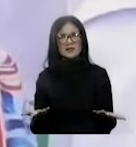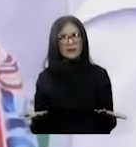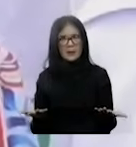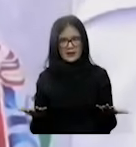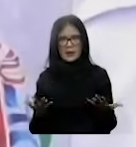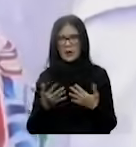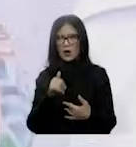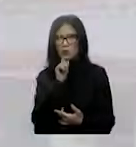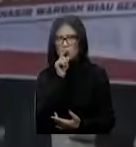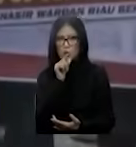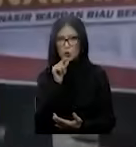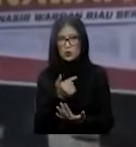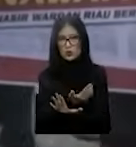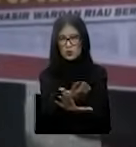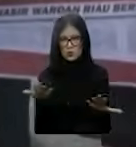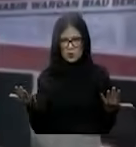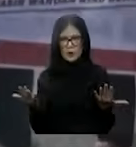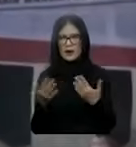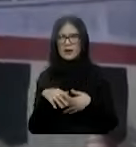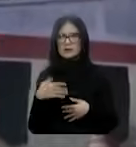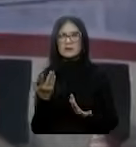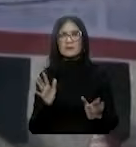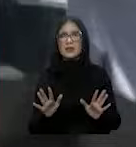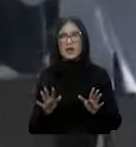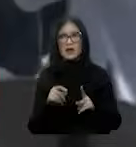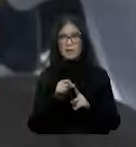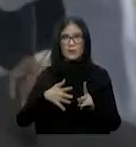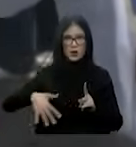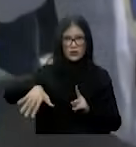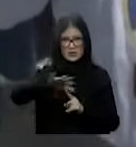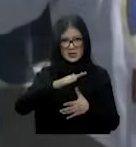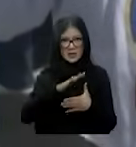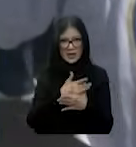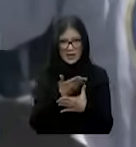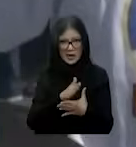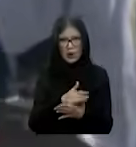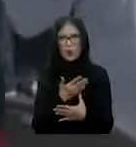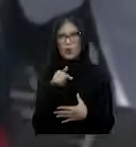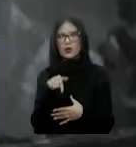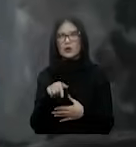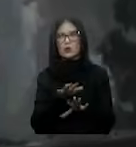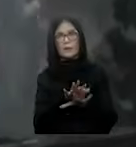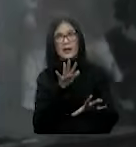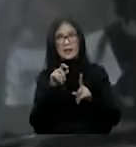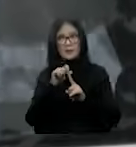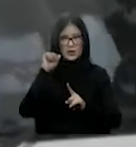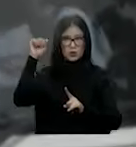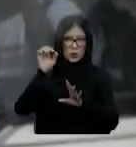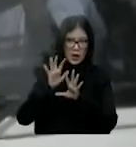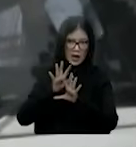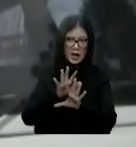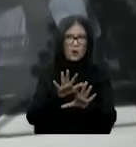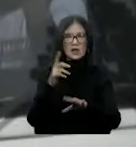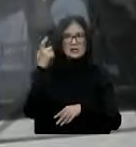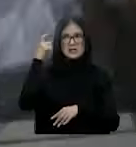kepada kita semua. Sementara itu di Provinsi Riau, Partai Perindo bersama ribuan masyarakat lainnya ikut mengawal pendaftaran Cagub dan Cawagub Muhammad